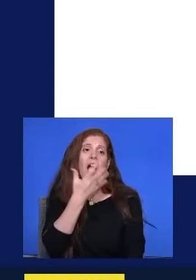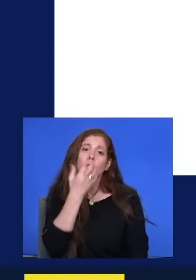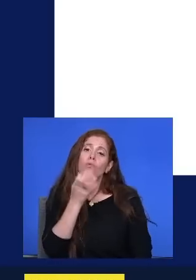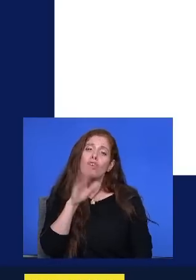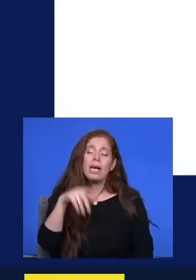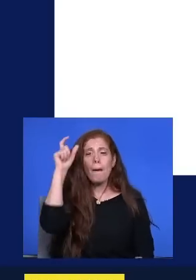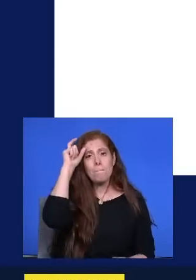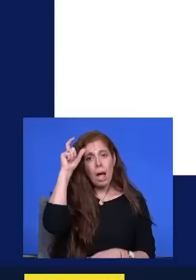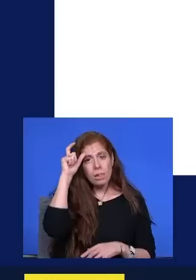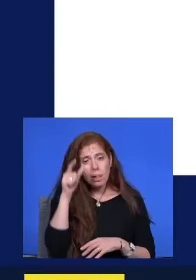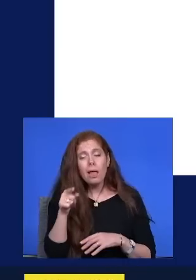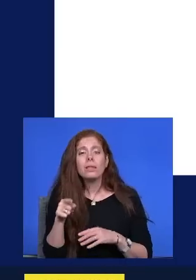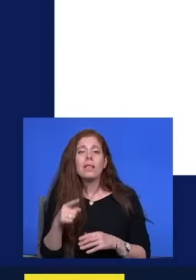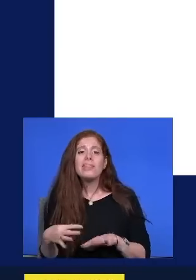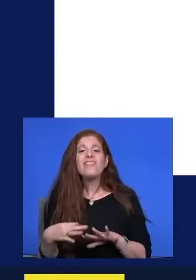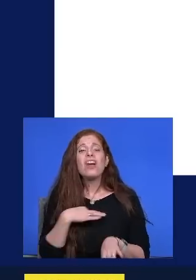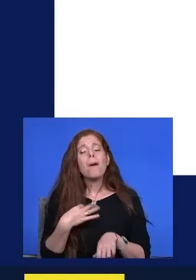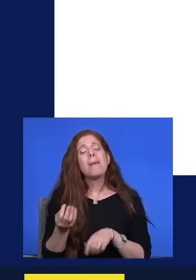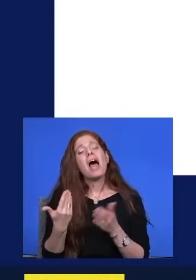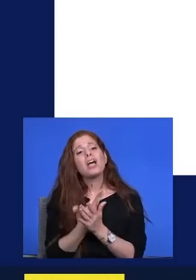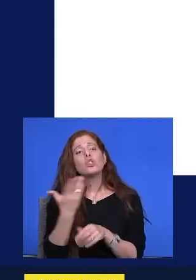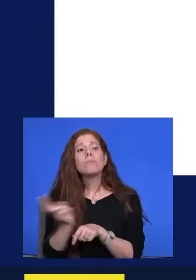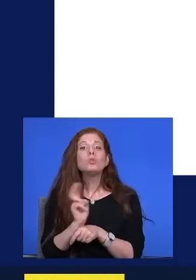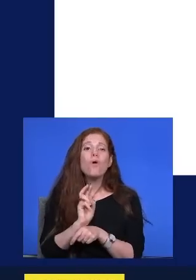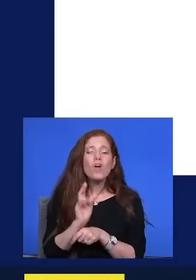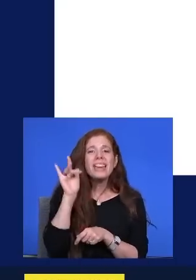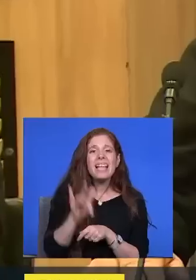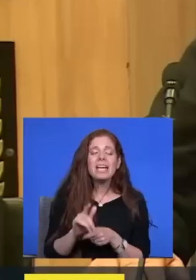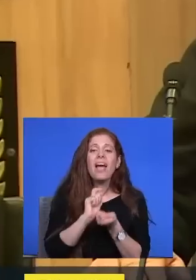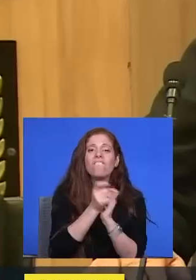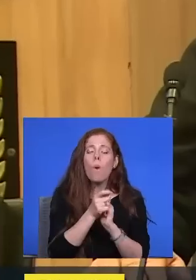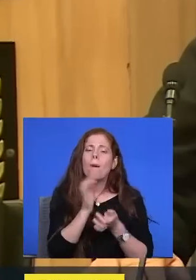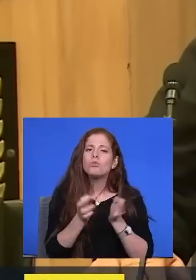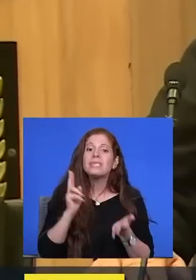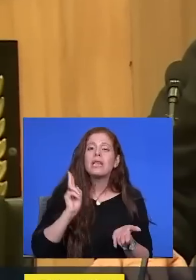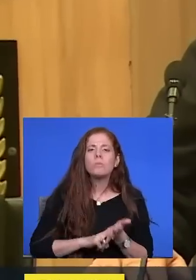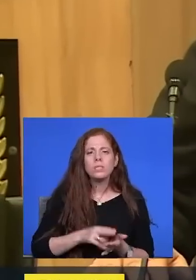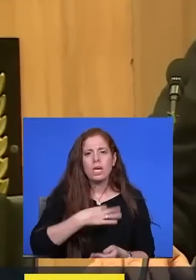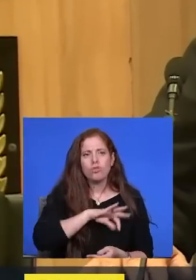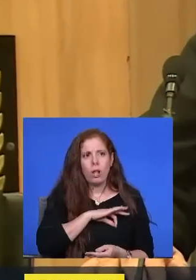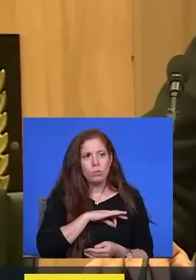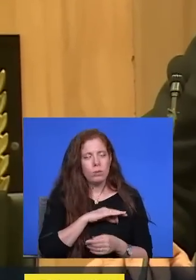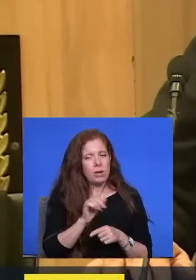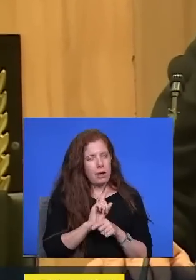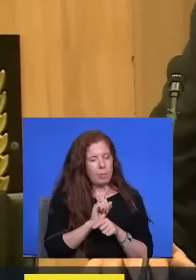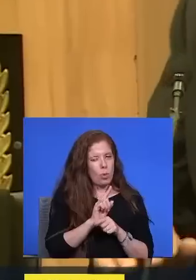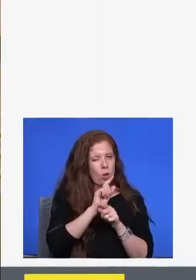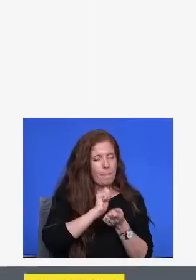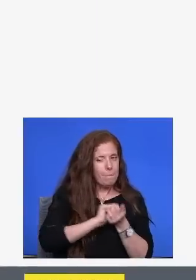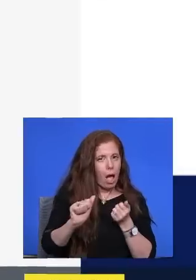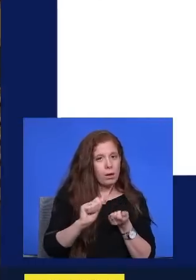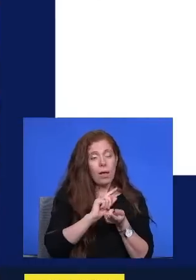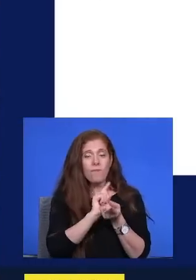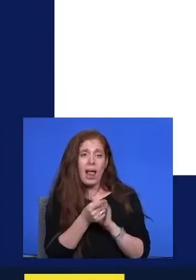ניוז שהופץ בישראל כנגד הרפורמה המשפטית המוצדקת שלנו. בתוך דקות מחק זוהר את הציוץ והחליפו בנוסח